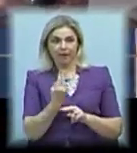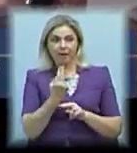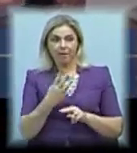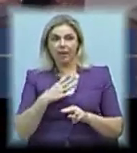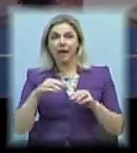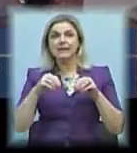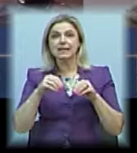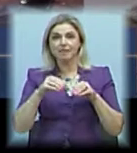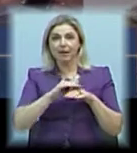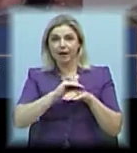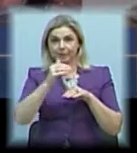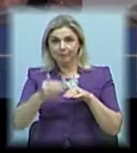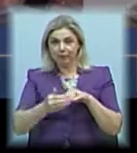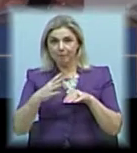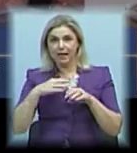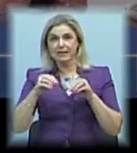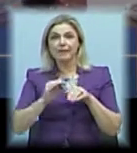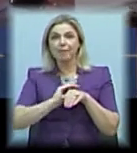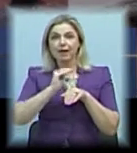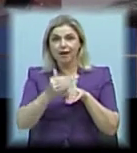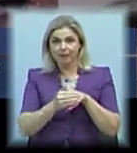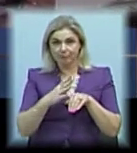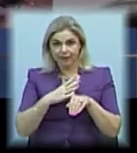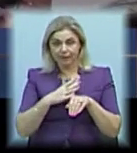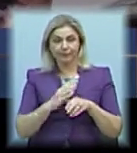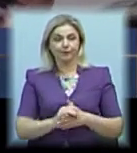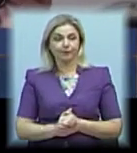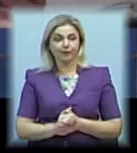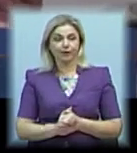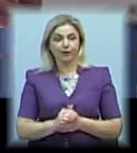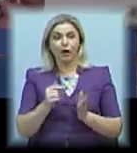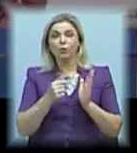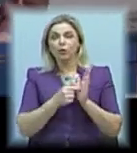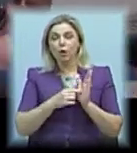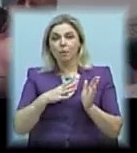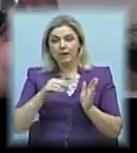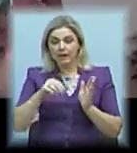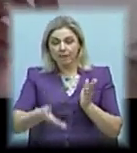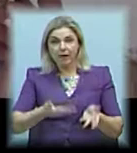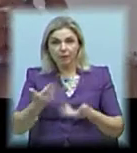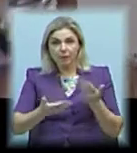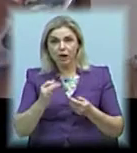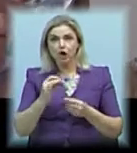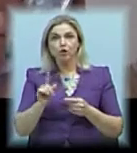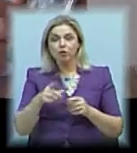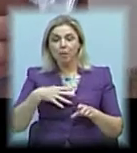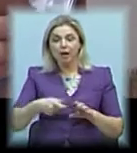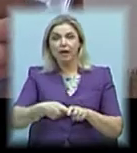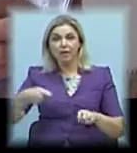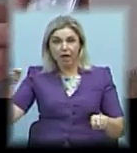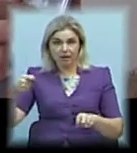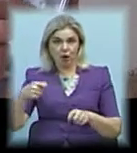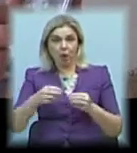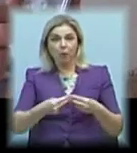землею. Звідси стирчав пучок кабелів. Вони були накриті землею. Тобто вони розрили цю землю, і те, що витягувалося, вони